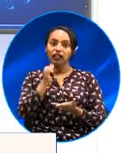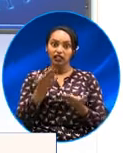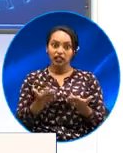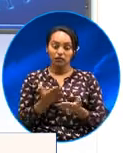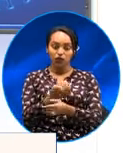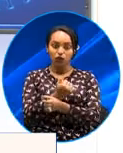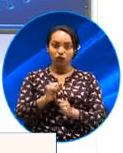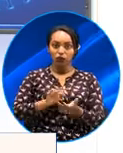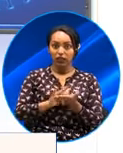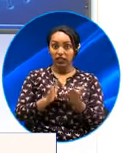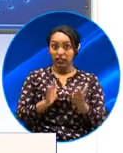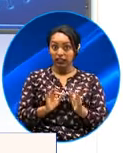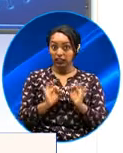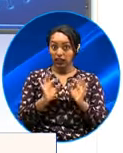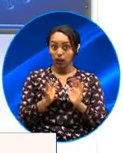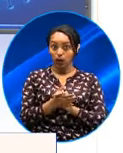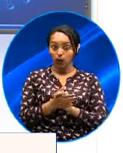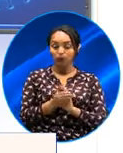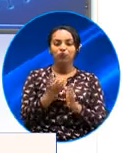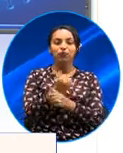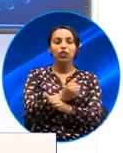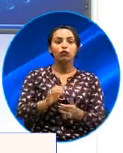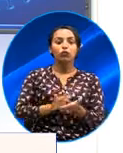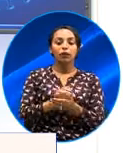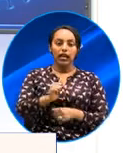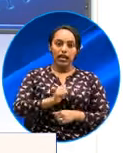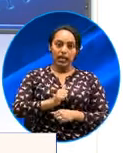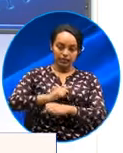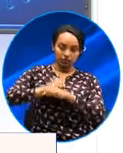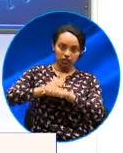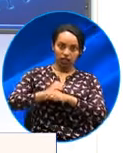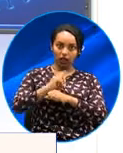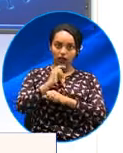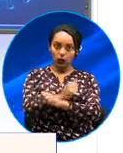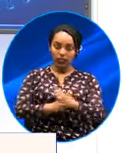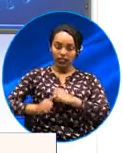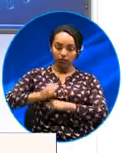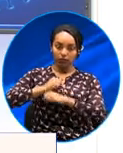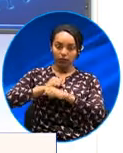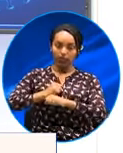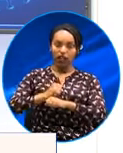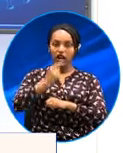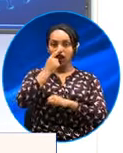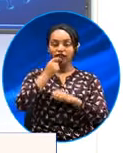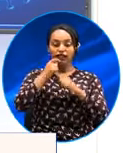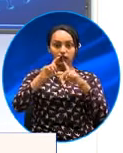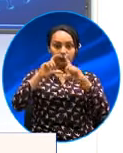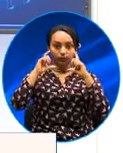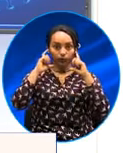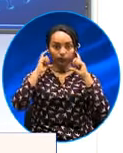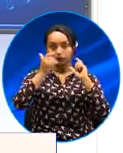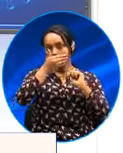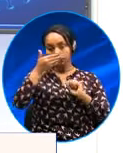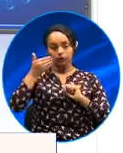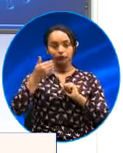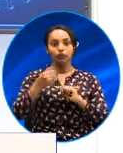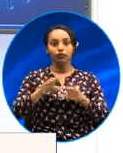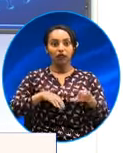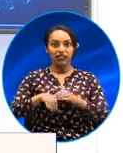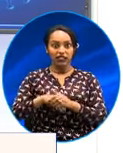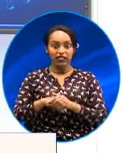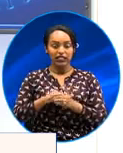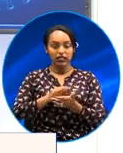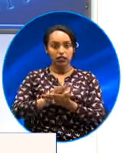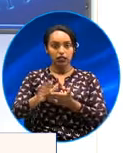አልተገኘለትም፣ ፍቱን መድኃኒትም የለውም። ፍቱን መድኃኒቱ ራስን መከላከል ነው። በቅድመ መከላከል የአፍና አፍ መሸፈኛ ጭንብልን